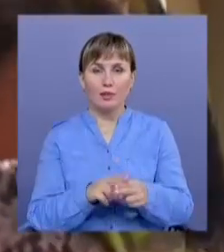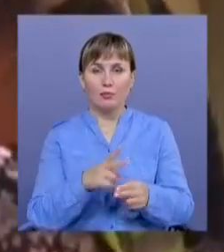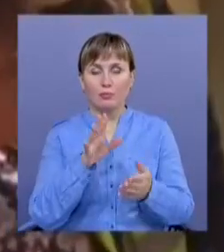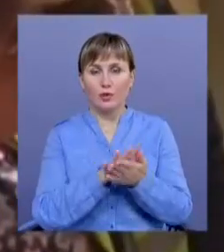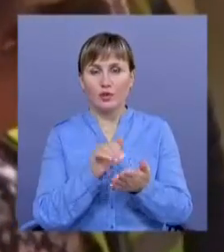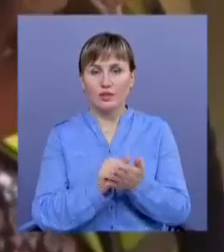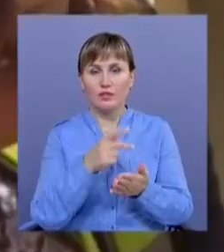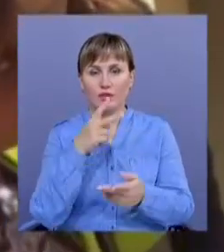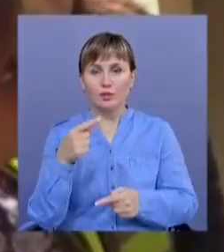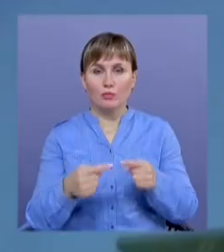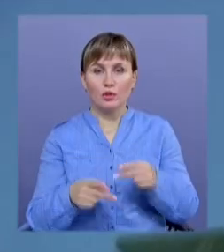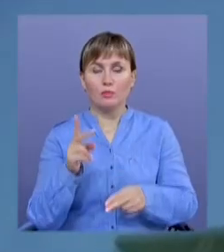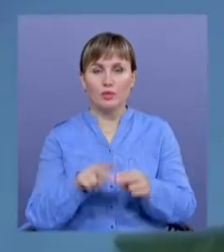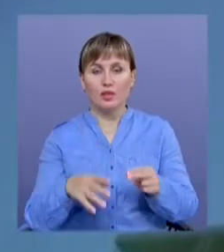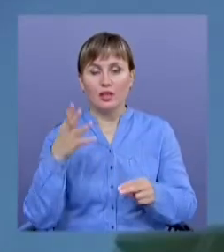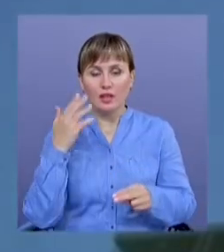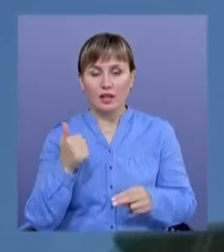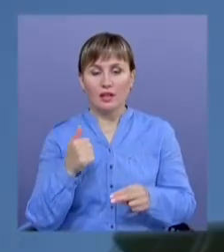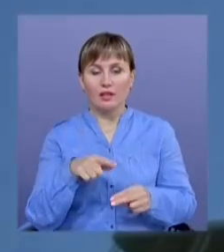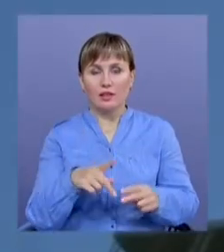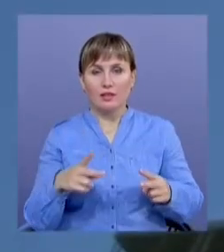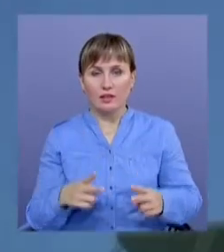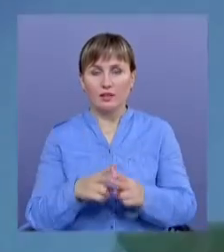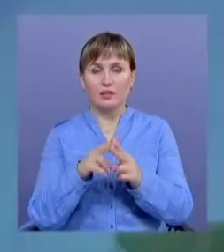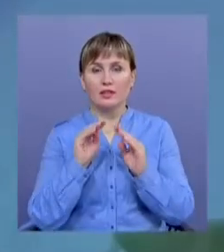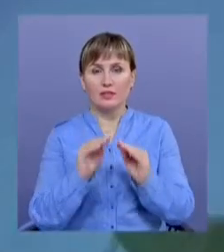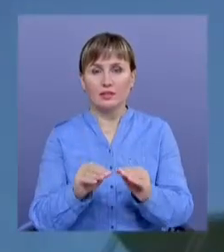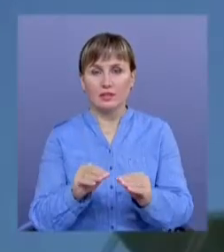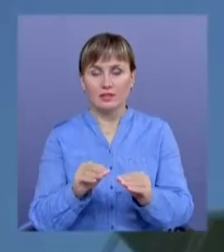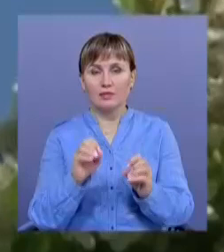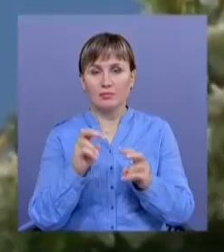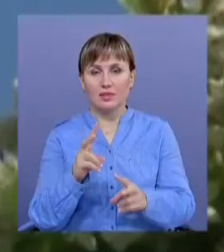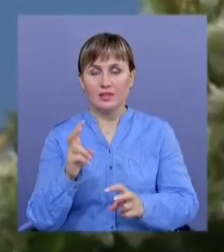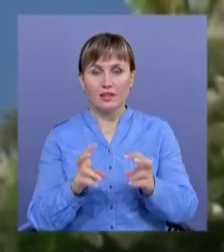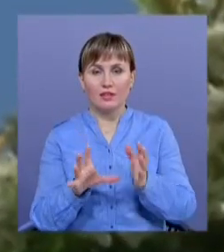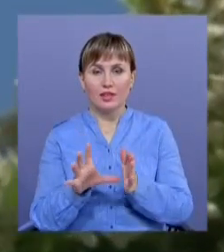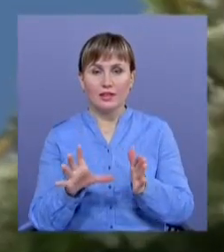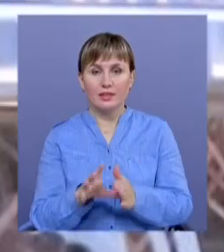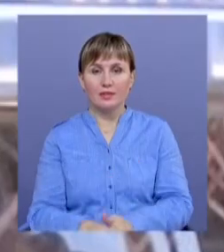вид. Споры прекратились, когда на Эйфелевой башне разместили радиостанцию.